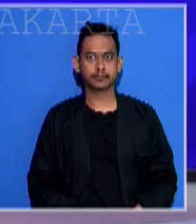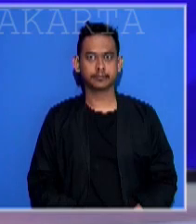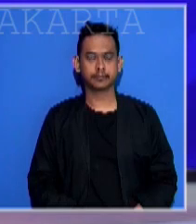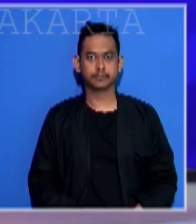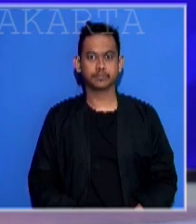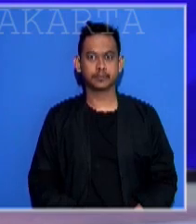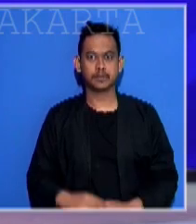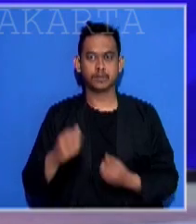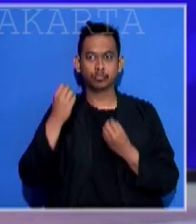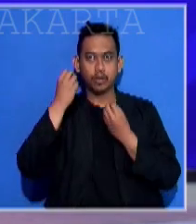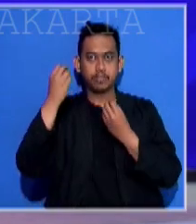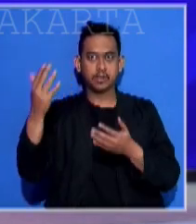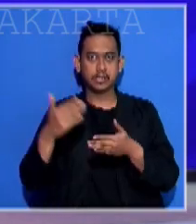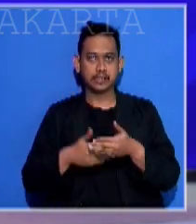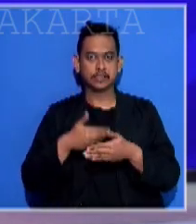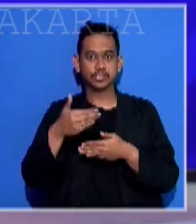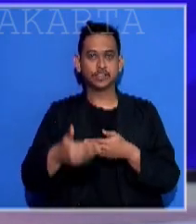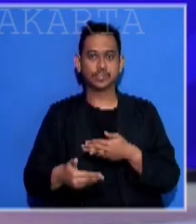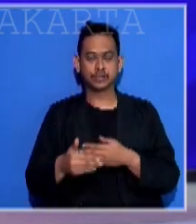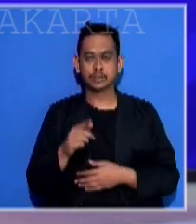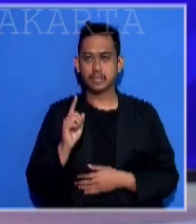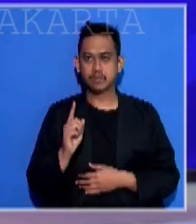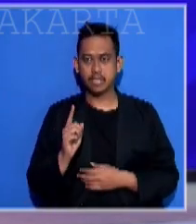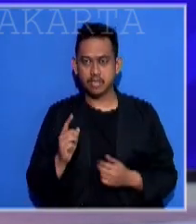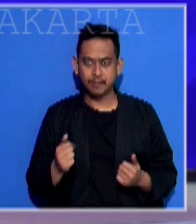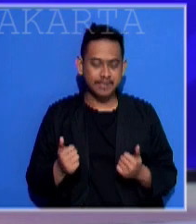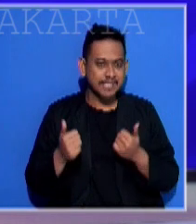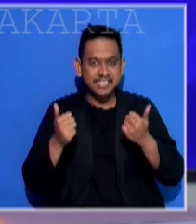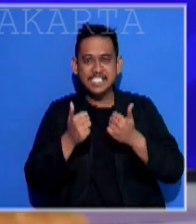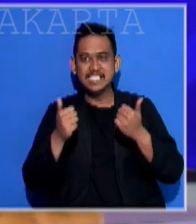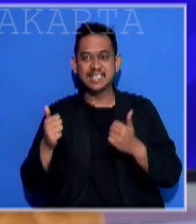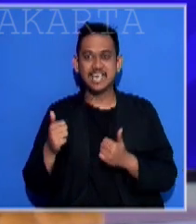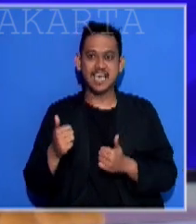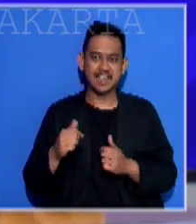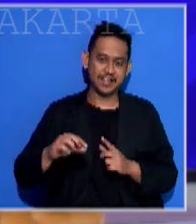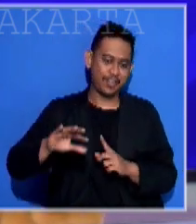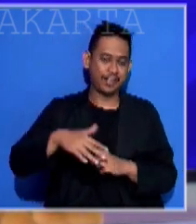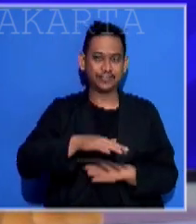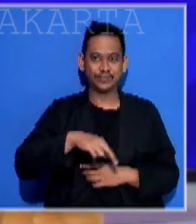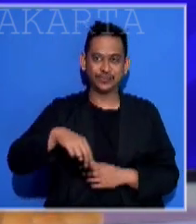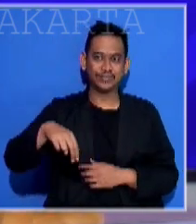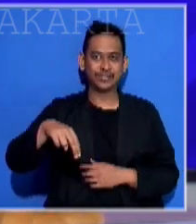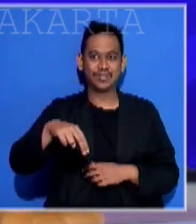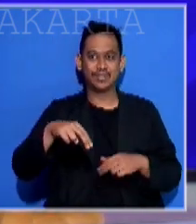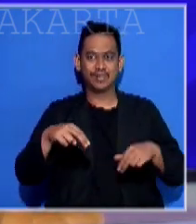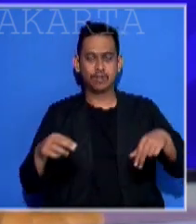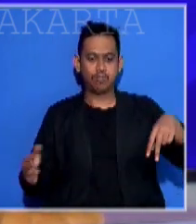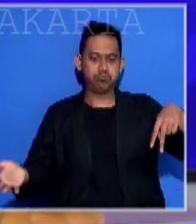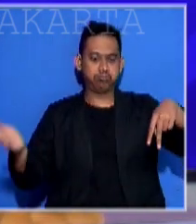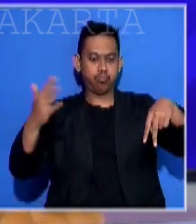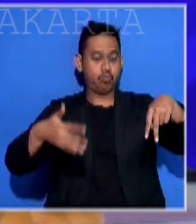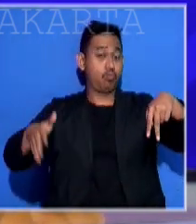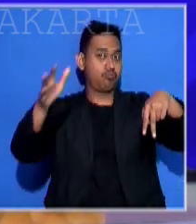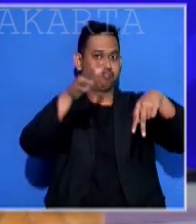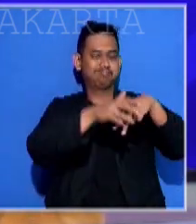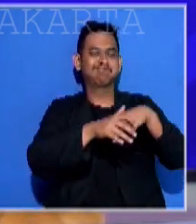Kita ke informasi selanjutnya, saudara. Akibat terlalu asik bermain air di Pantai Watu Lawang, Kabupaten Gunung Kidul, Daerah Istimewa Yogyakarta,